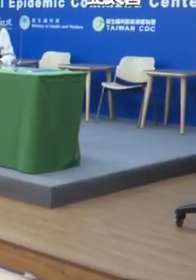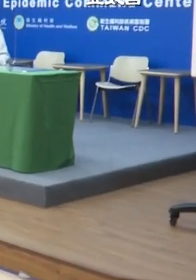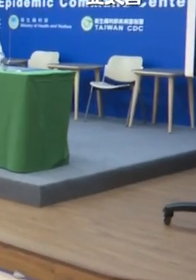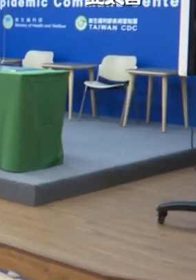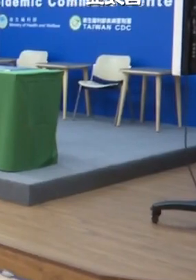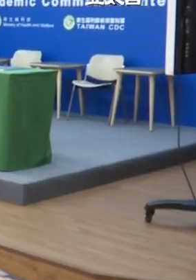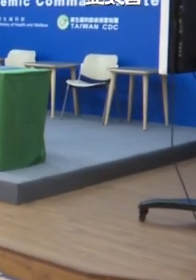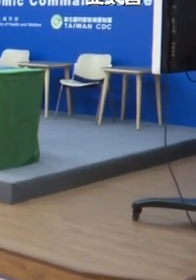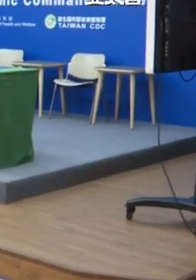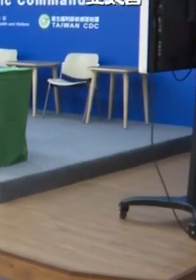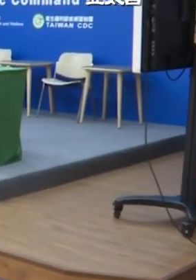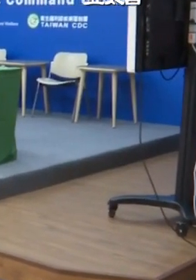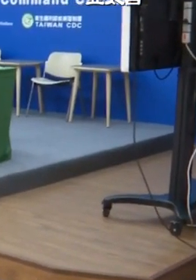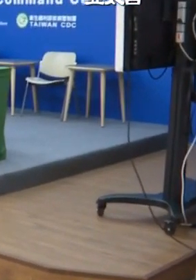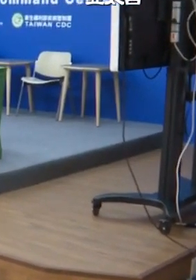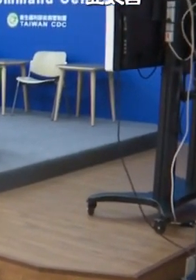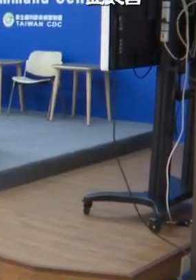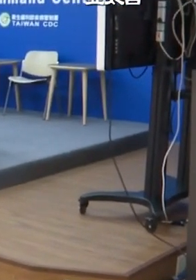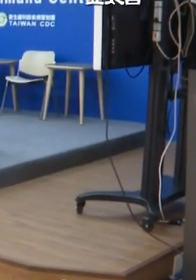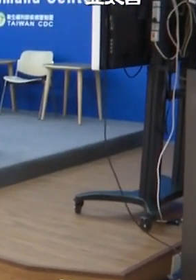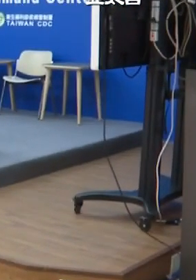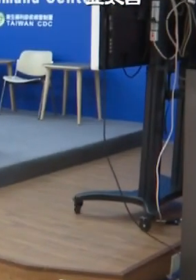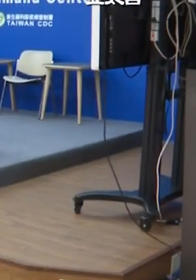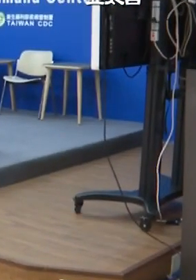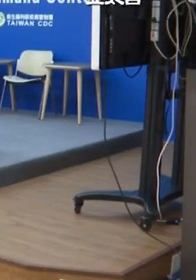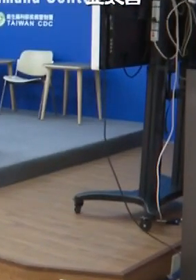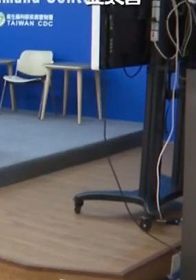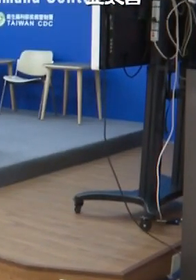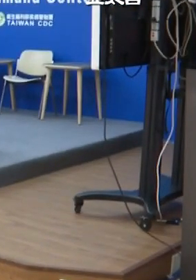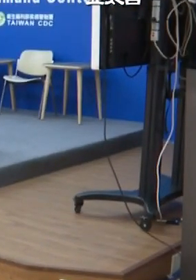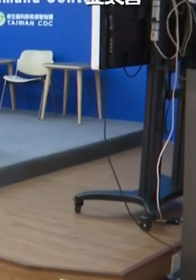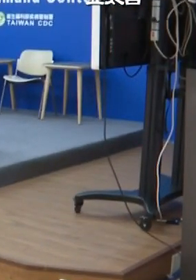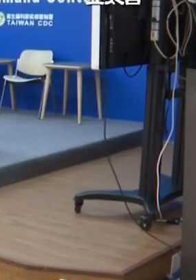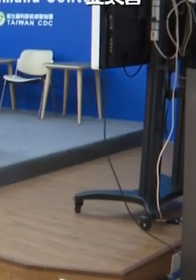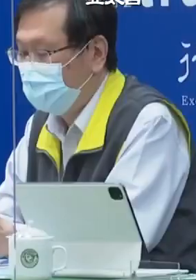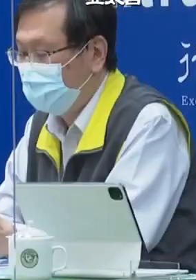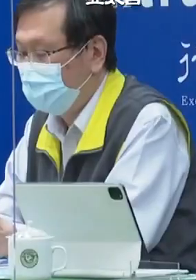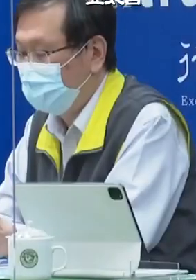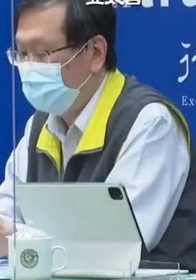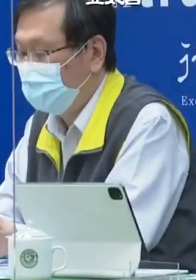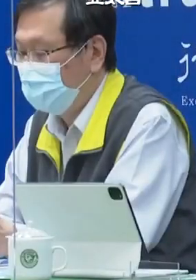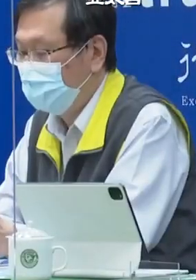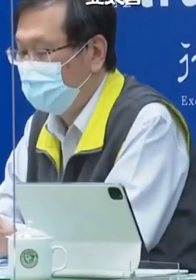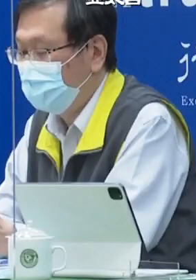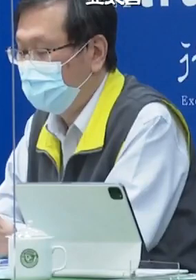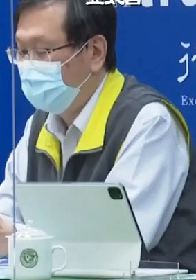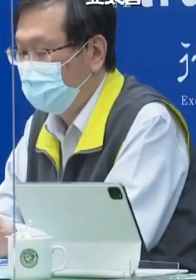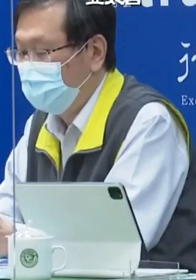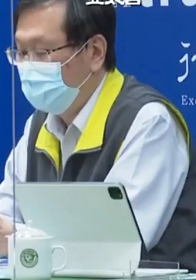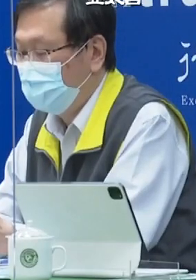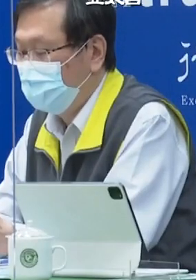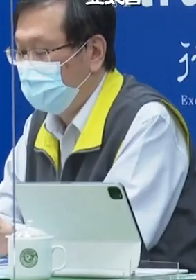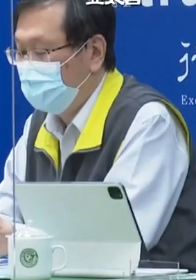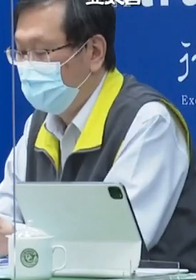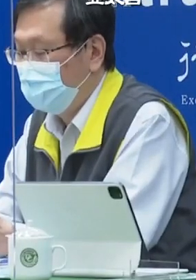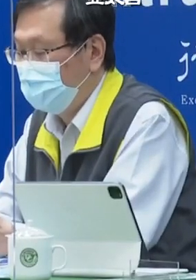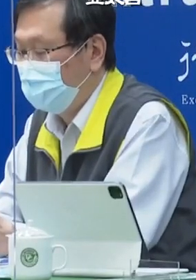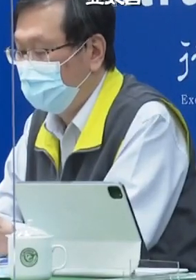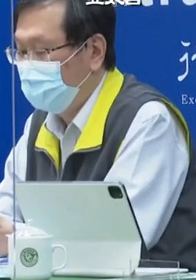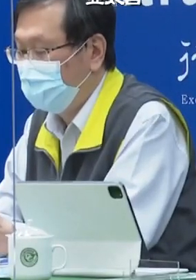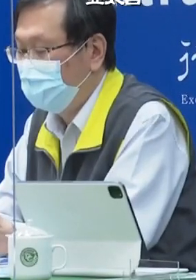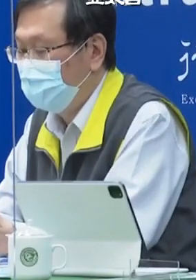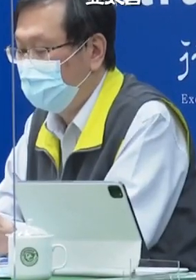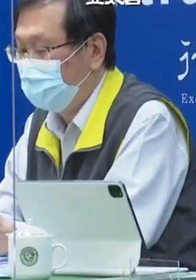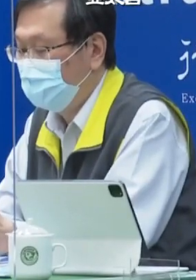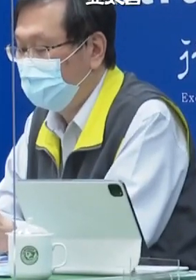土案例每天破3位数，指挥中心专家会议考量案例多为轻症或无症状，避免医疗量能不足，因此放宽隔离条件，